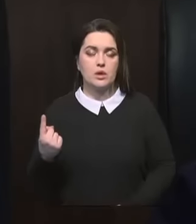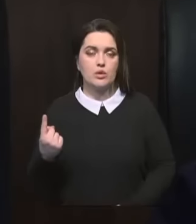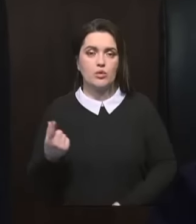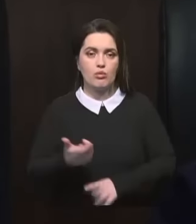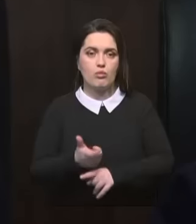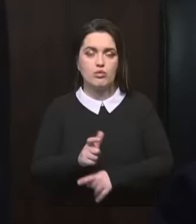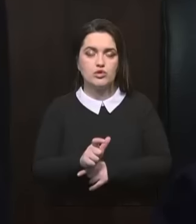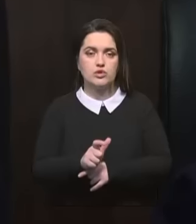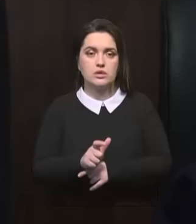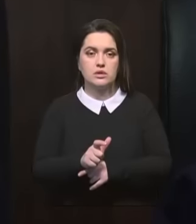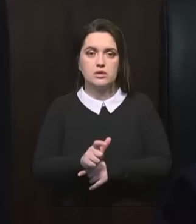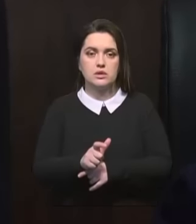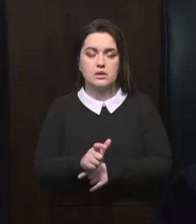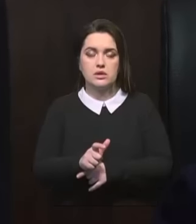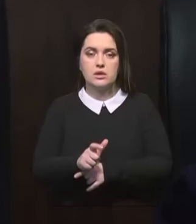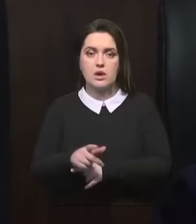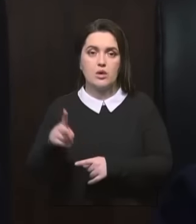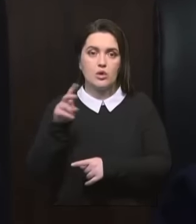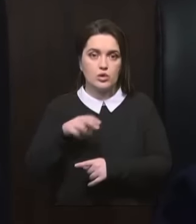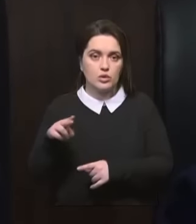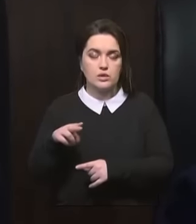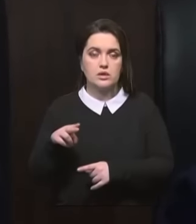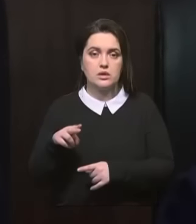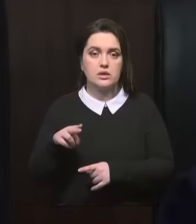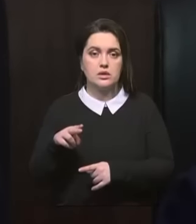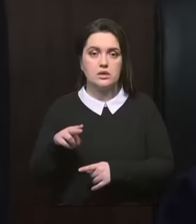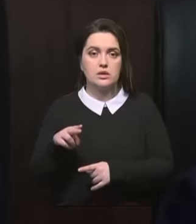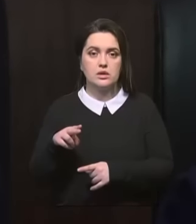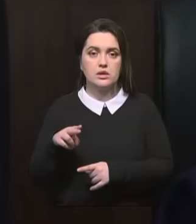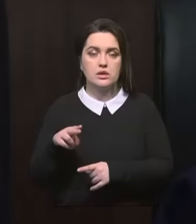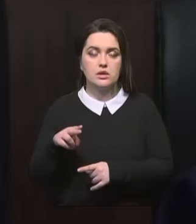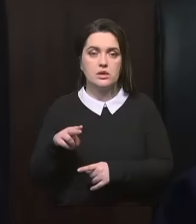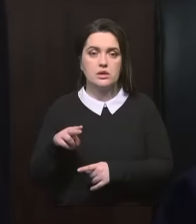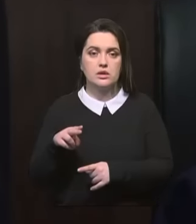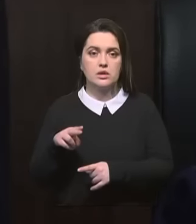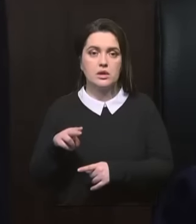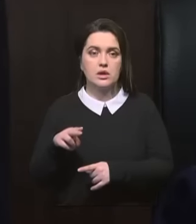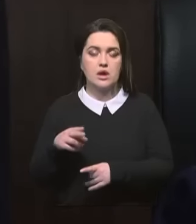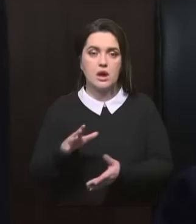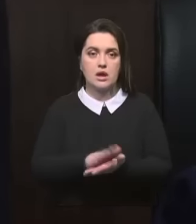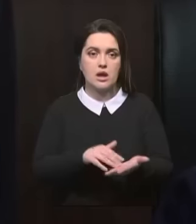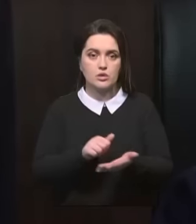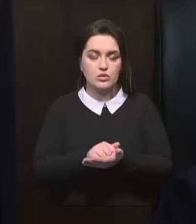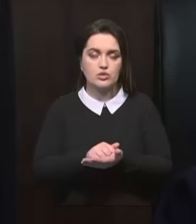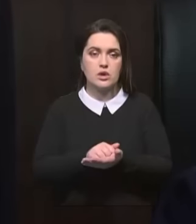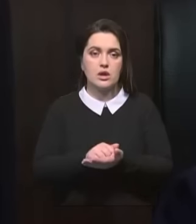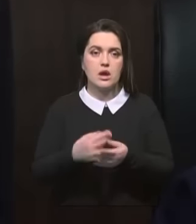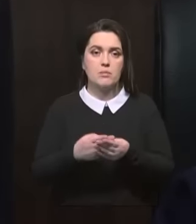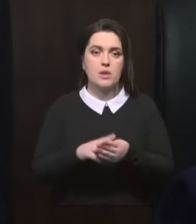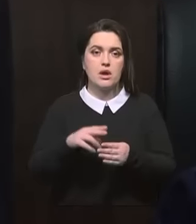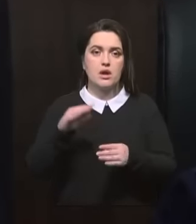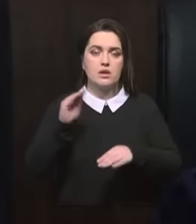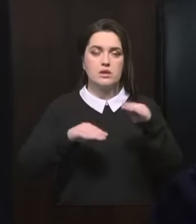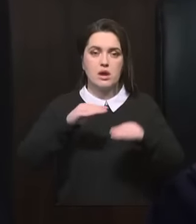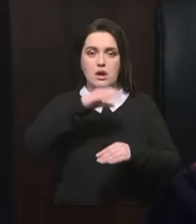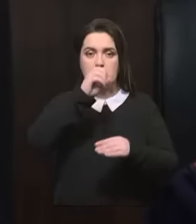очень большой лед был, он есть, который разрушал тело дамбы, которую мы надстроили.